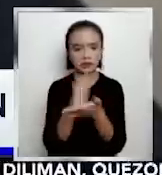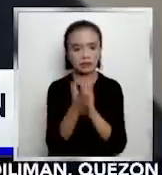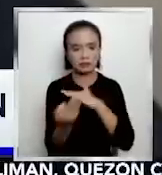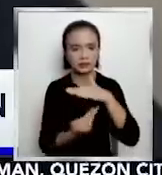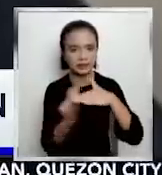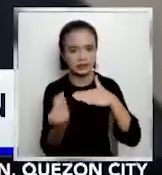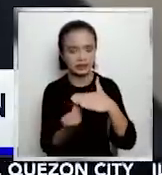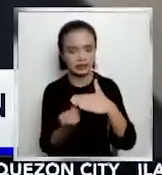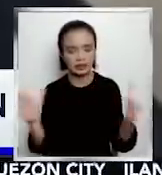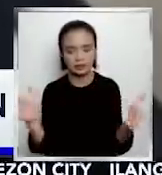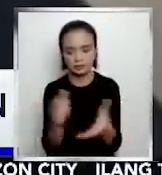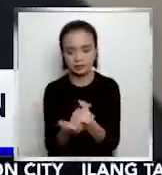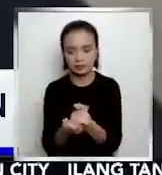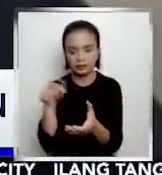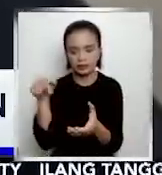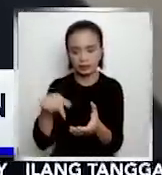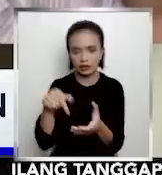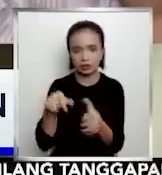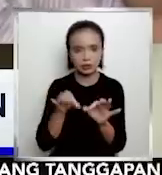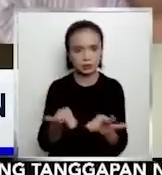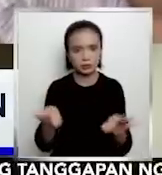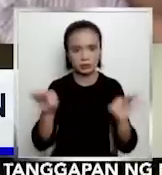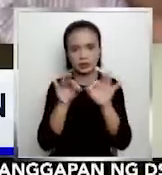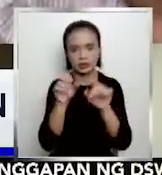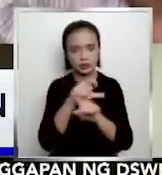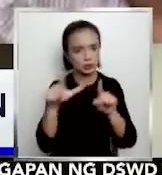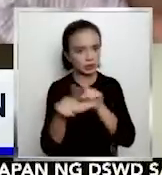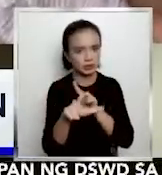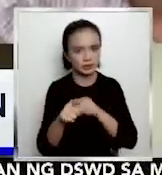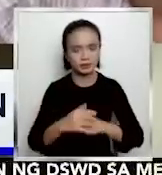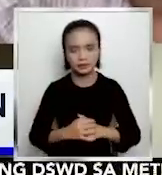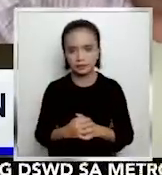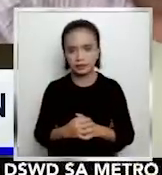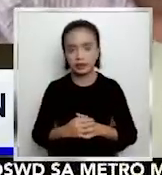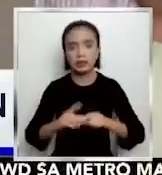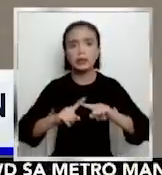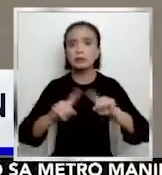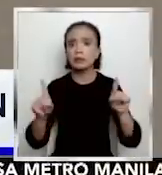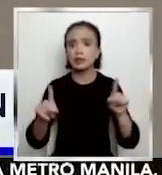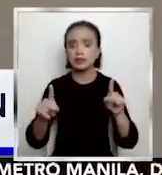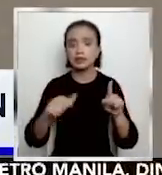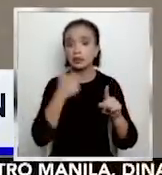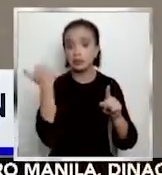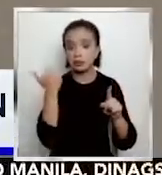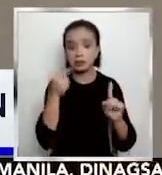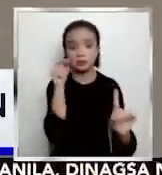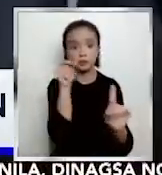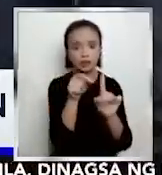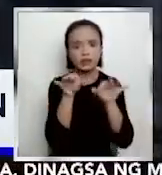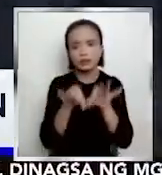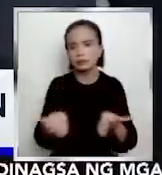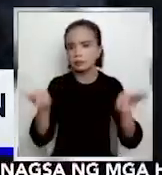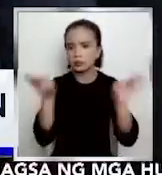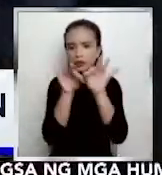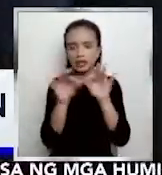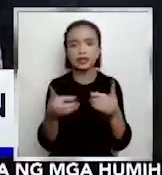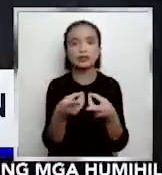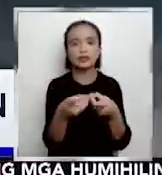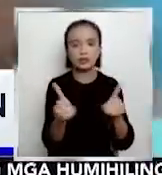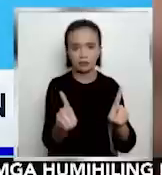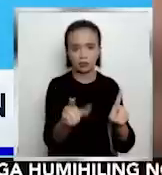an inviolable social institution. Pero pagpunto ng ilan, mahalaga ang option ng divorce para sa